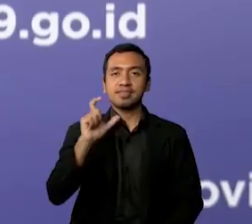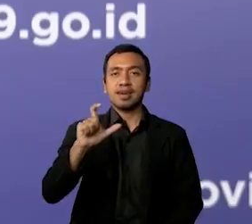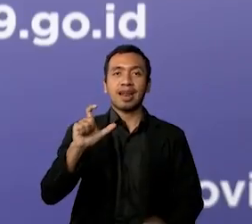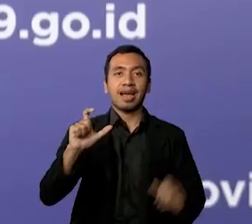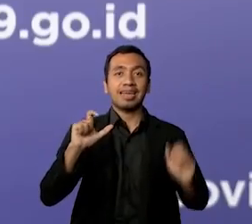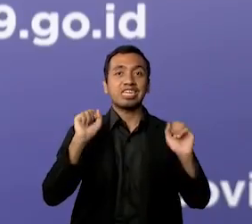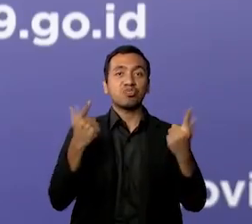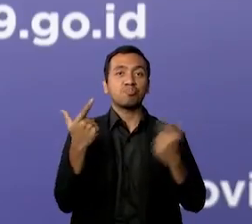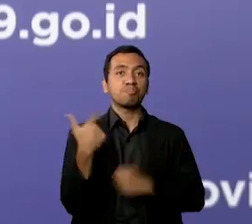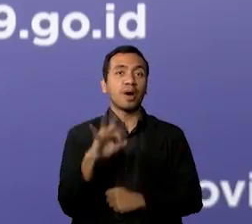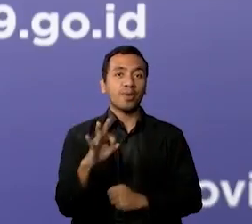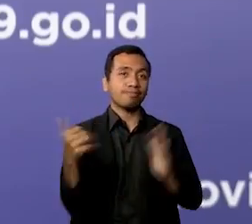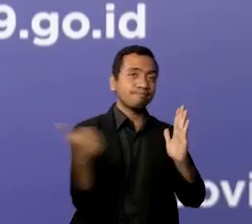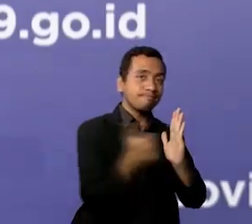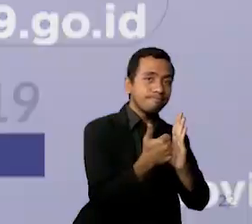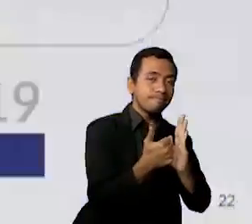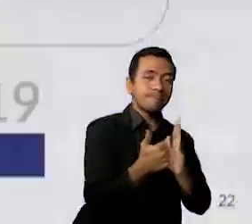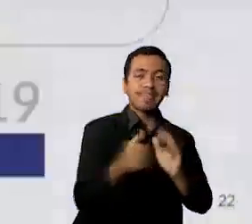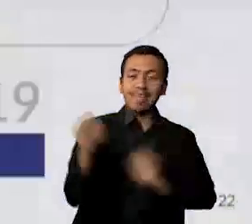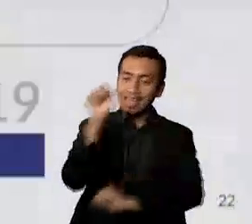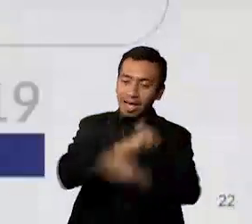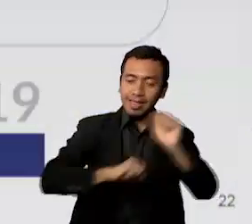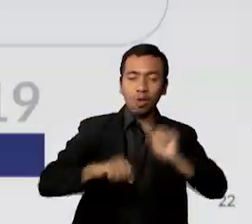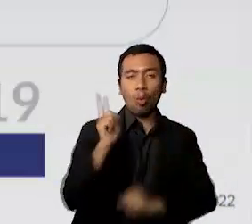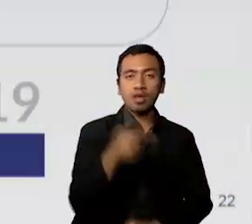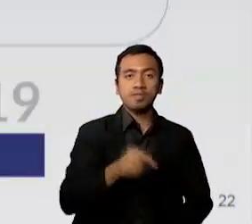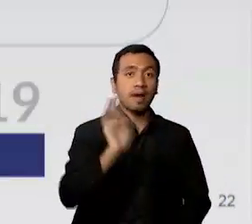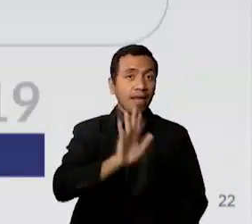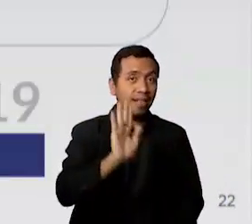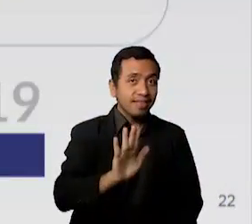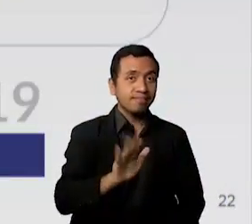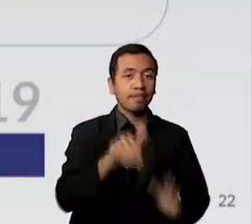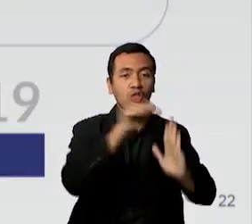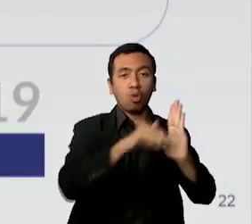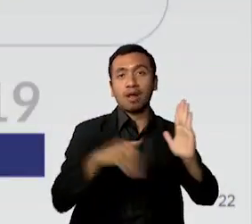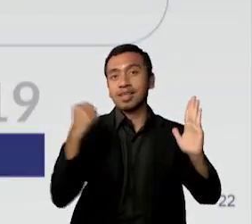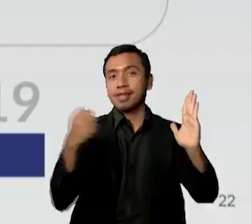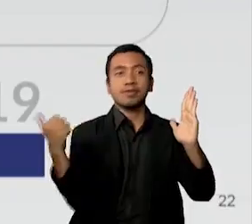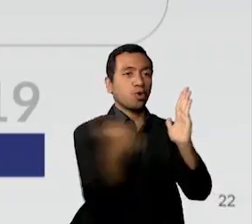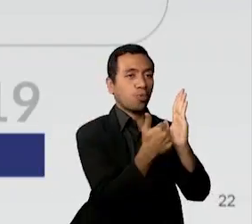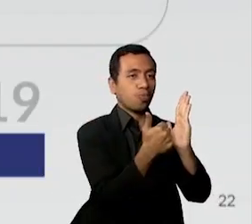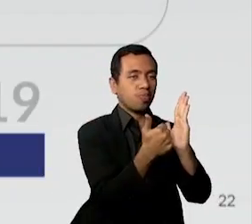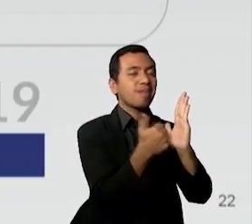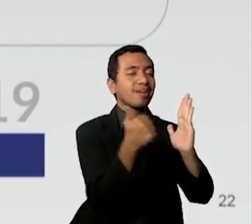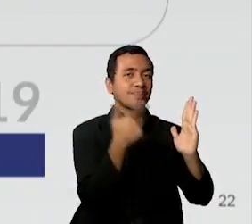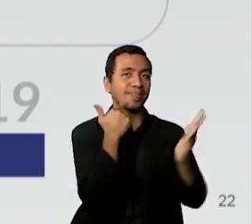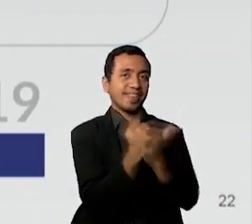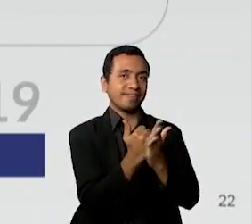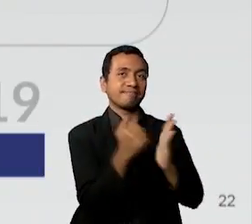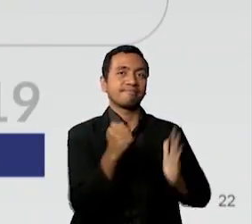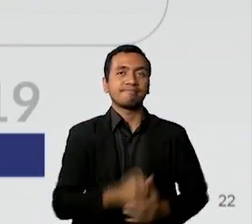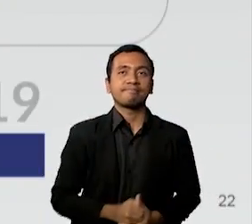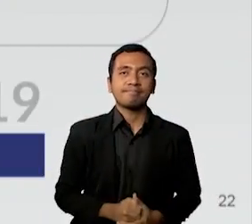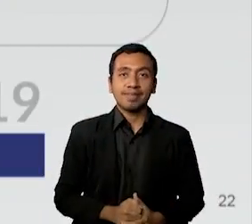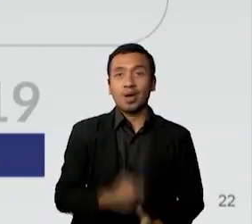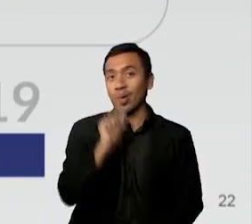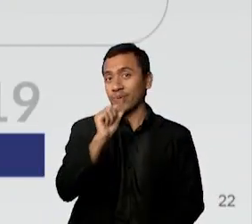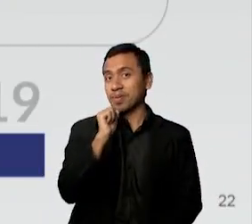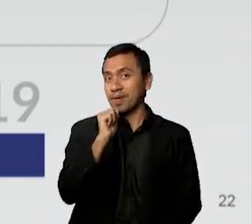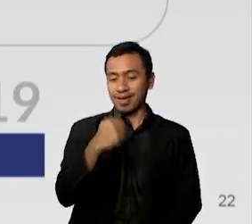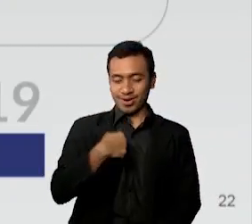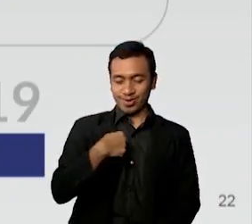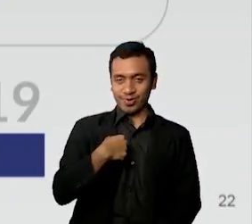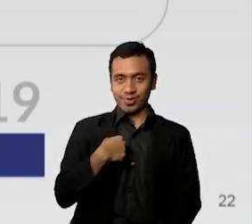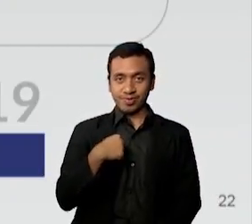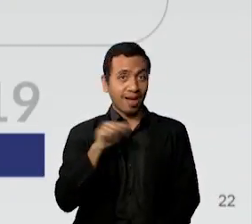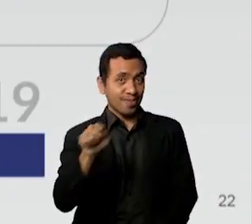baru, beraktivitas dengan lebih waspada. Menerapkan protokol kesehatan adalah senjata utama kita. Untuk kamu,